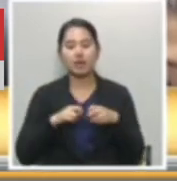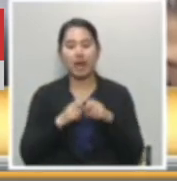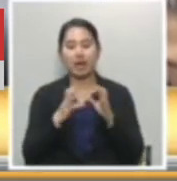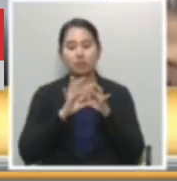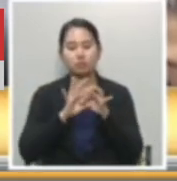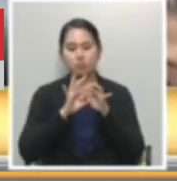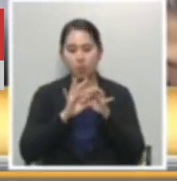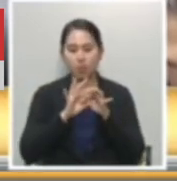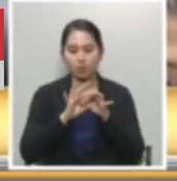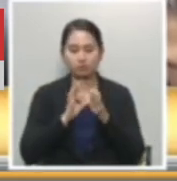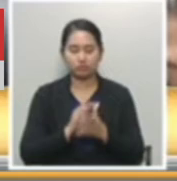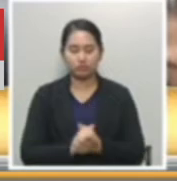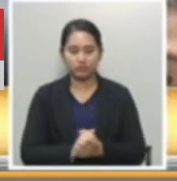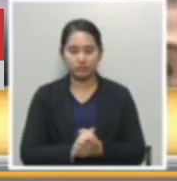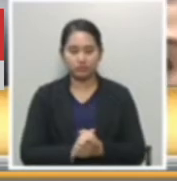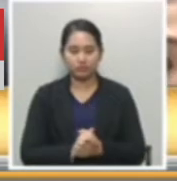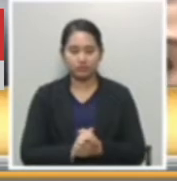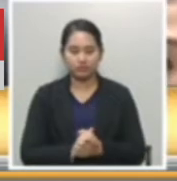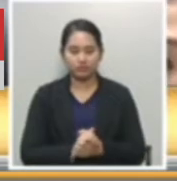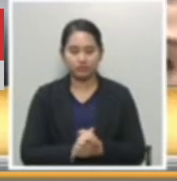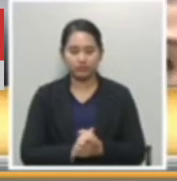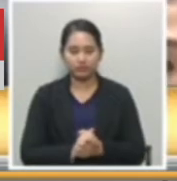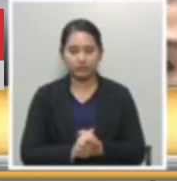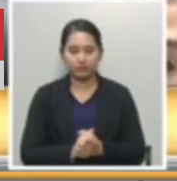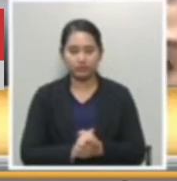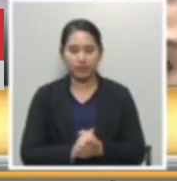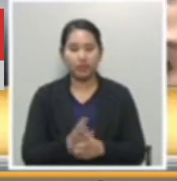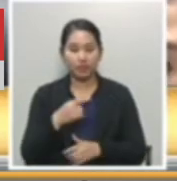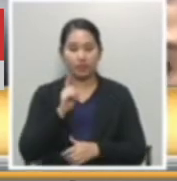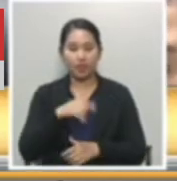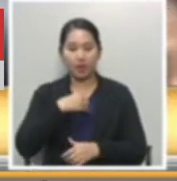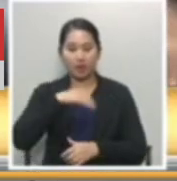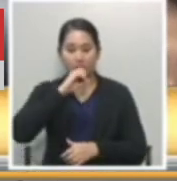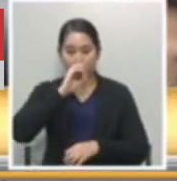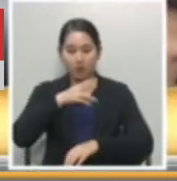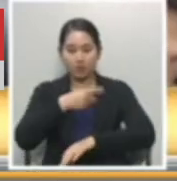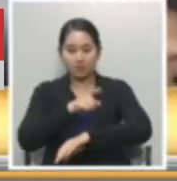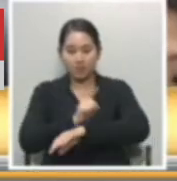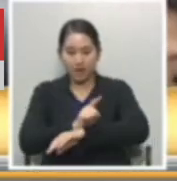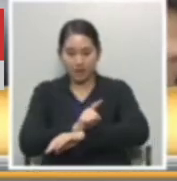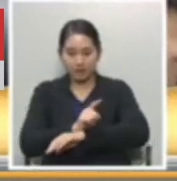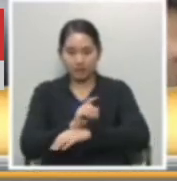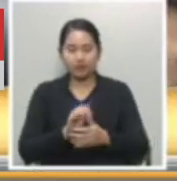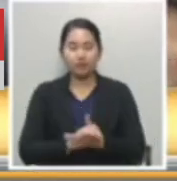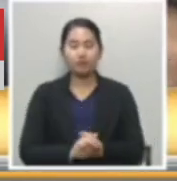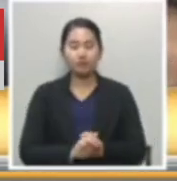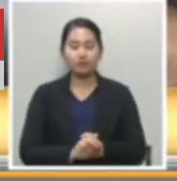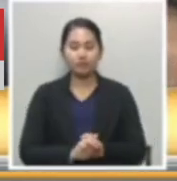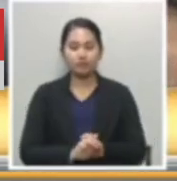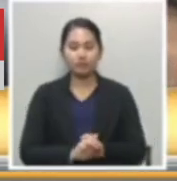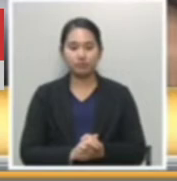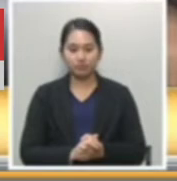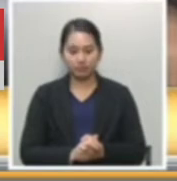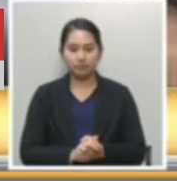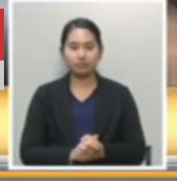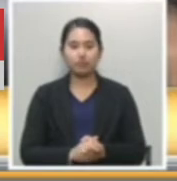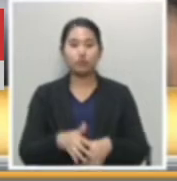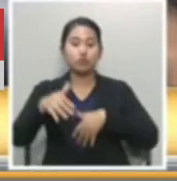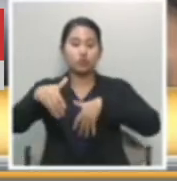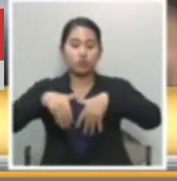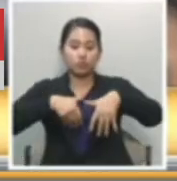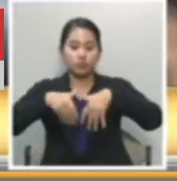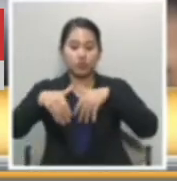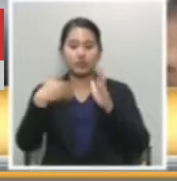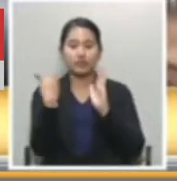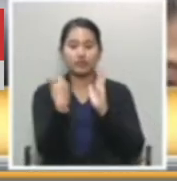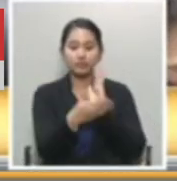งอย่างยิ่งนะครับแล้วต้องกราบเรียนท่านประธานครับซ้ำหลายนะครับพี่น้องชาวอีสานมาได้รับผล